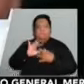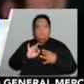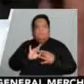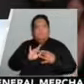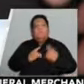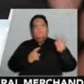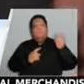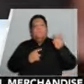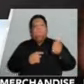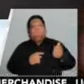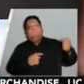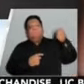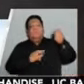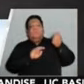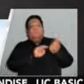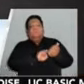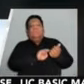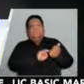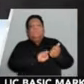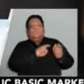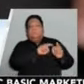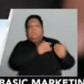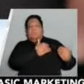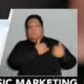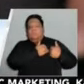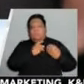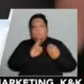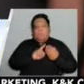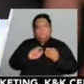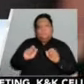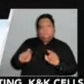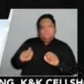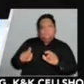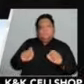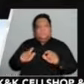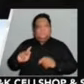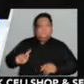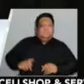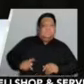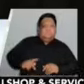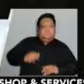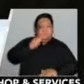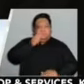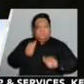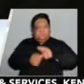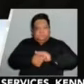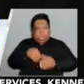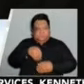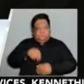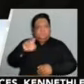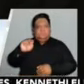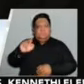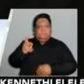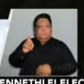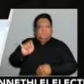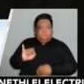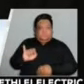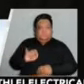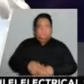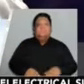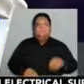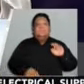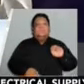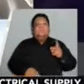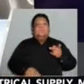utak ng Kidney for Sale Syndicate na kanilang na-operate sa San Jose del Monte, Bulacan. Sa isang press con ng NKTI kanina, kinumpirma